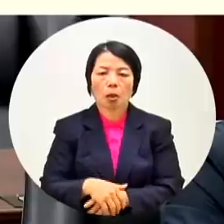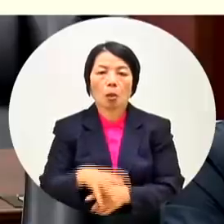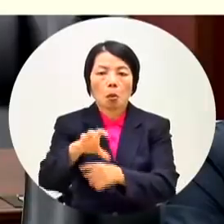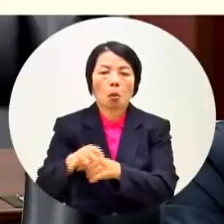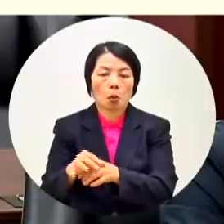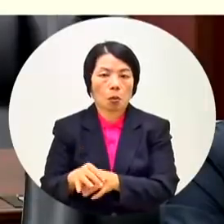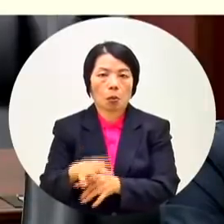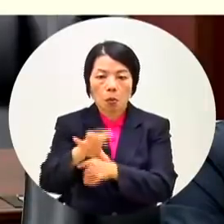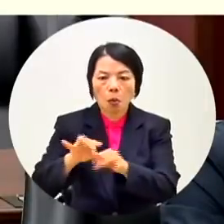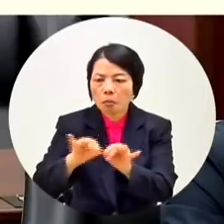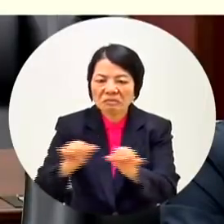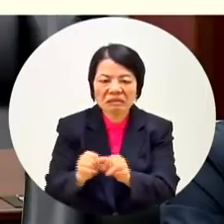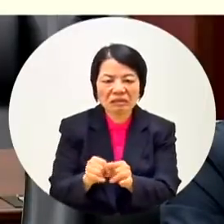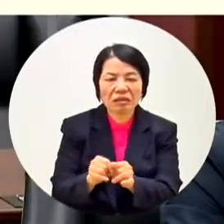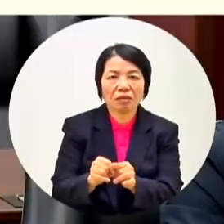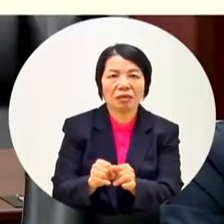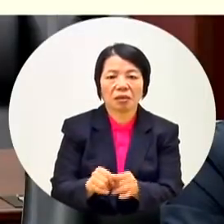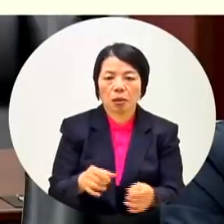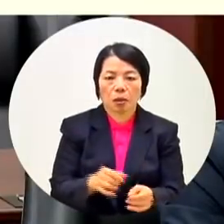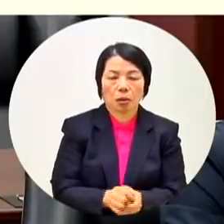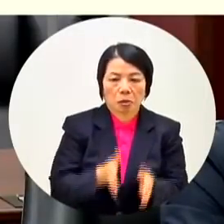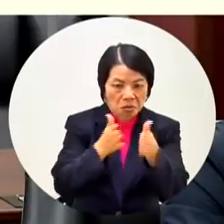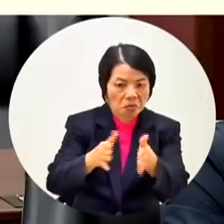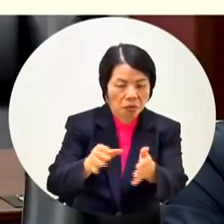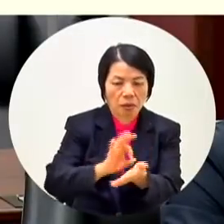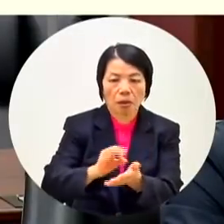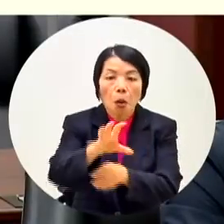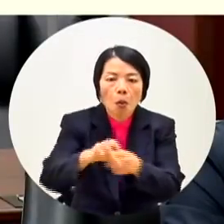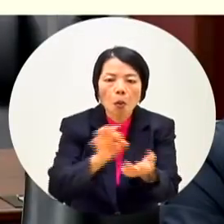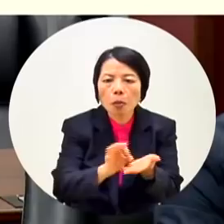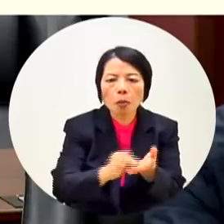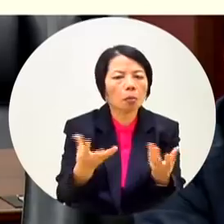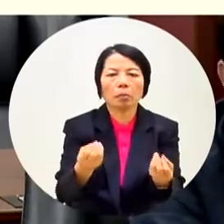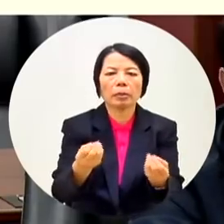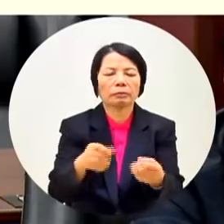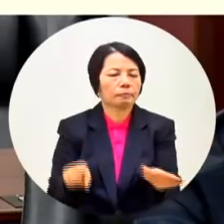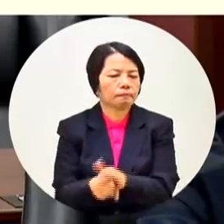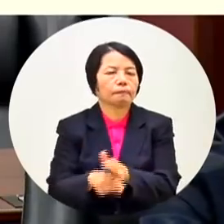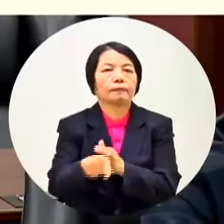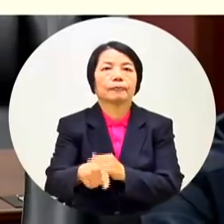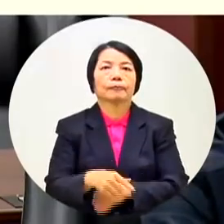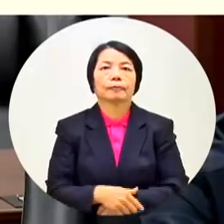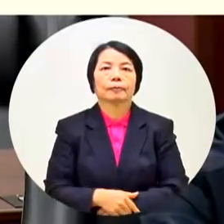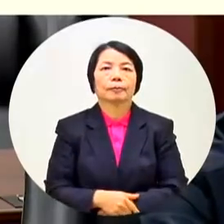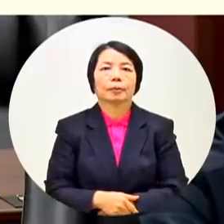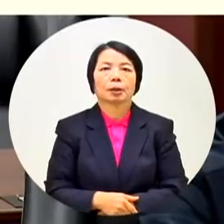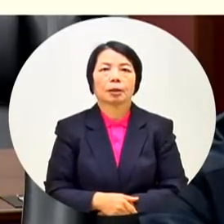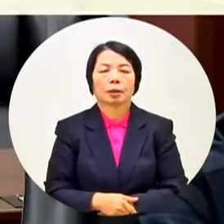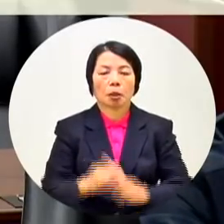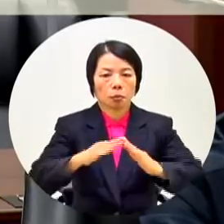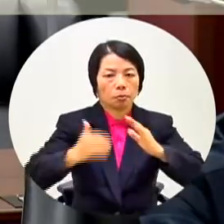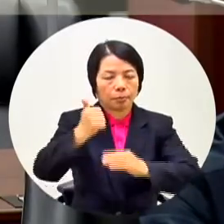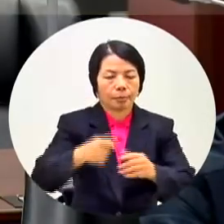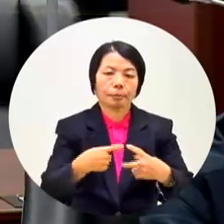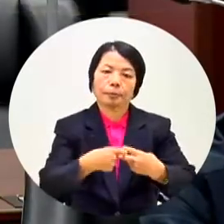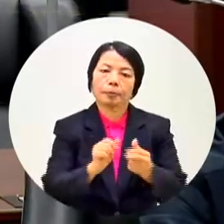这个部分呢哈、哦，麻烦市长呢哈、哦，跟我们李副市长呢哈、哦，答复一下，谢谢。 哎，市长到了，